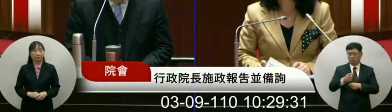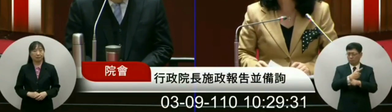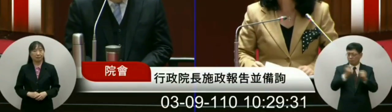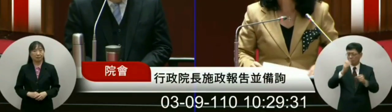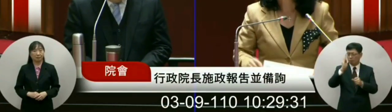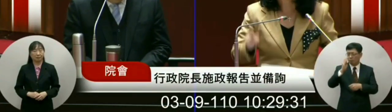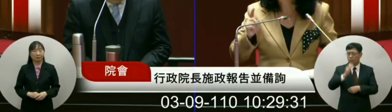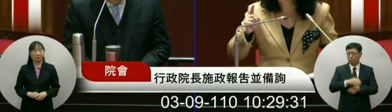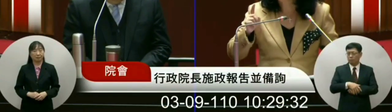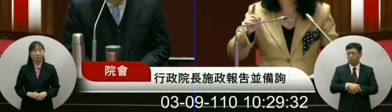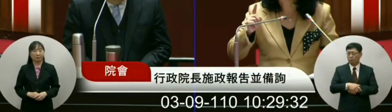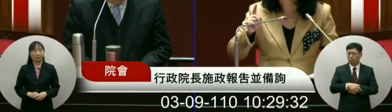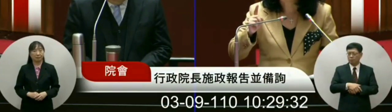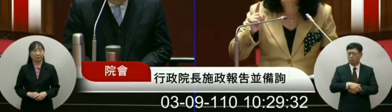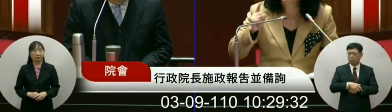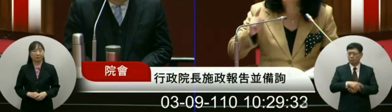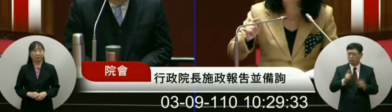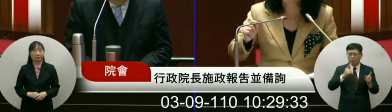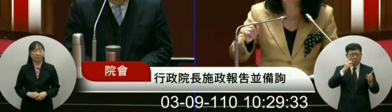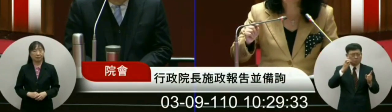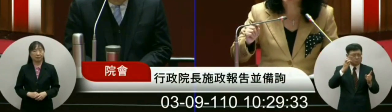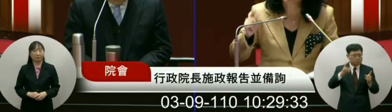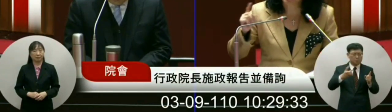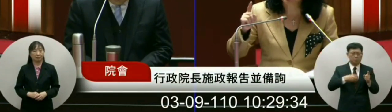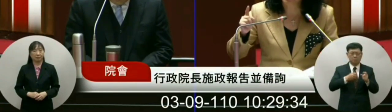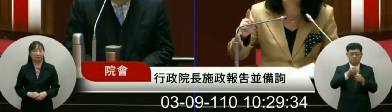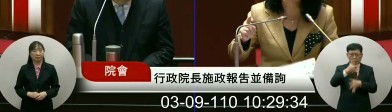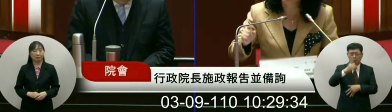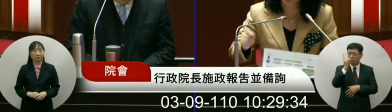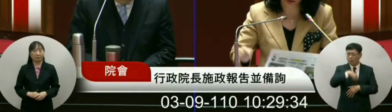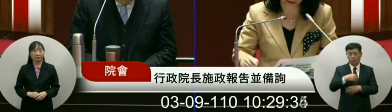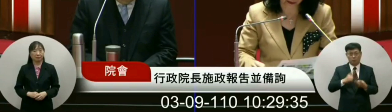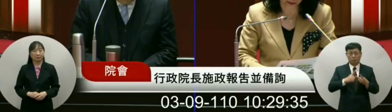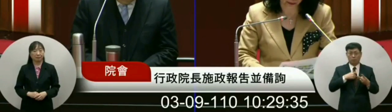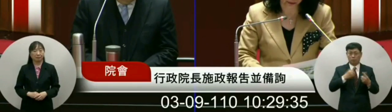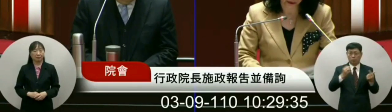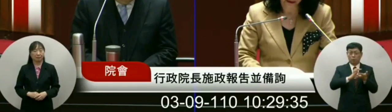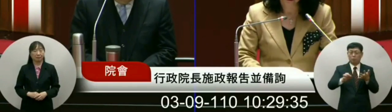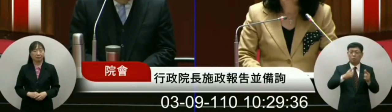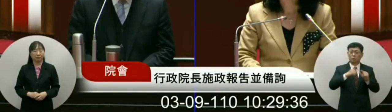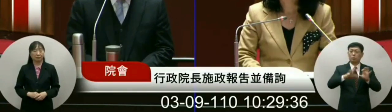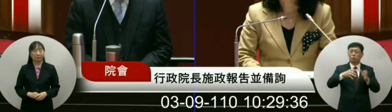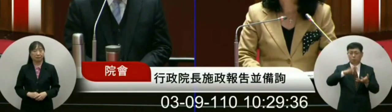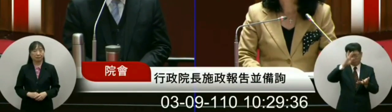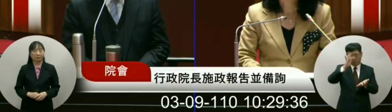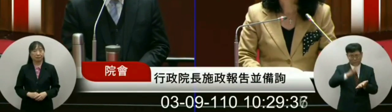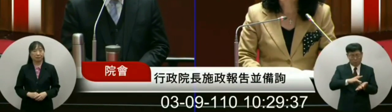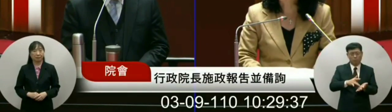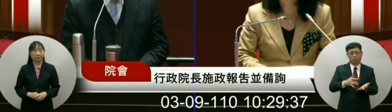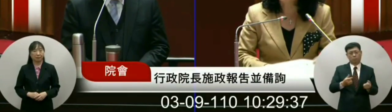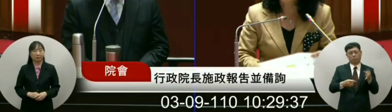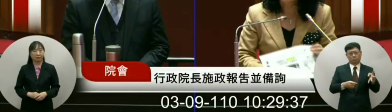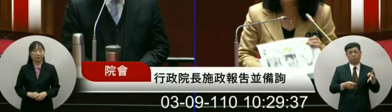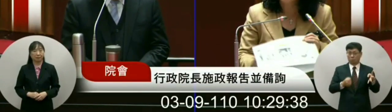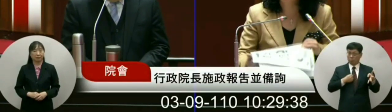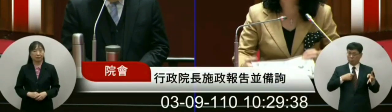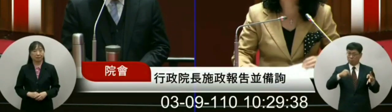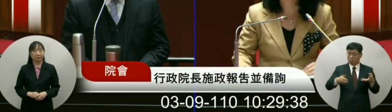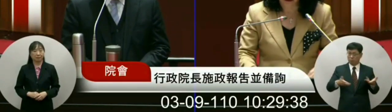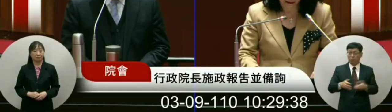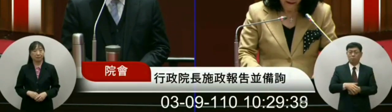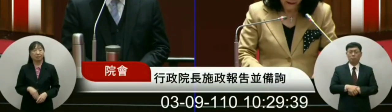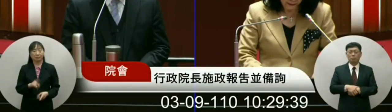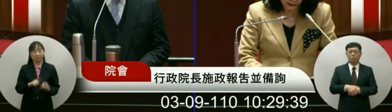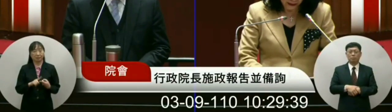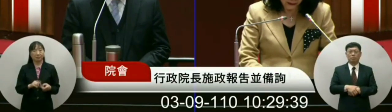止任何歧视的用语，包括用中国的病毒。您知道这件事吗？